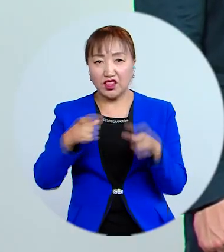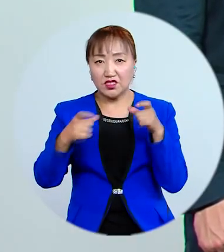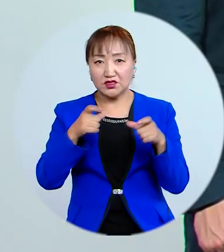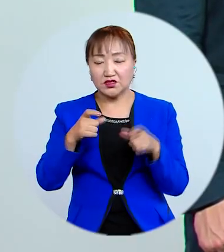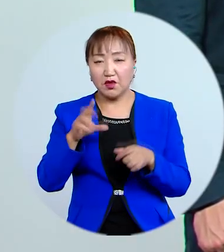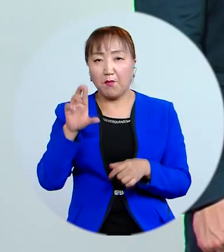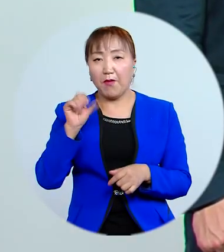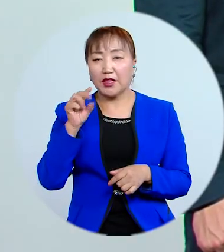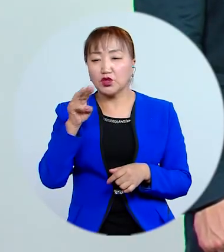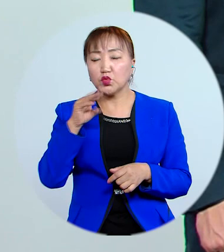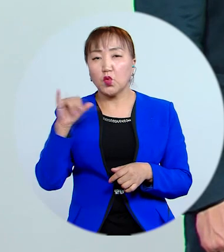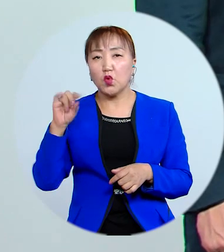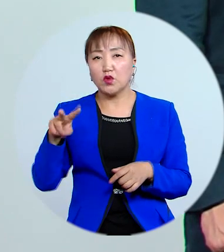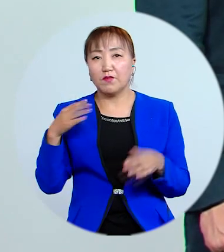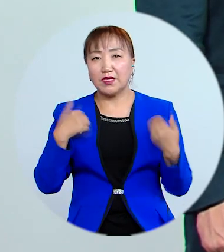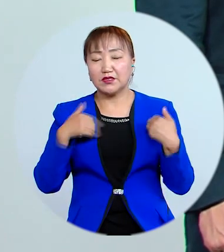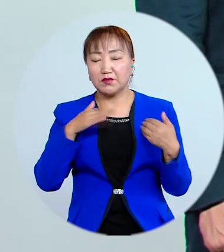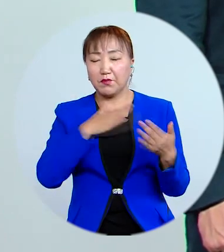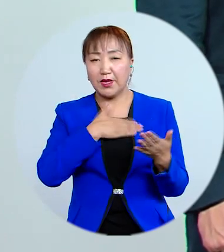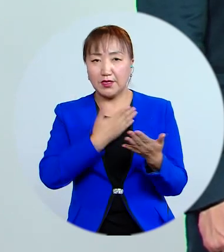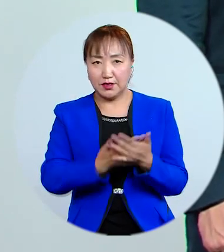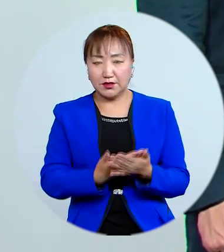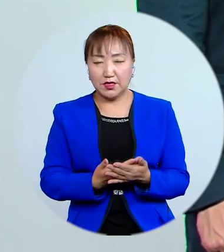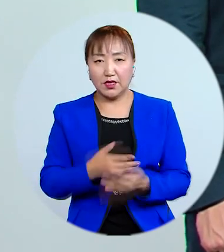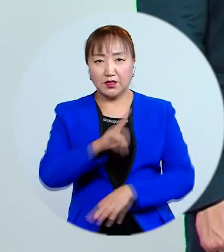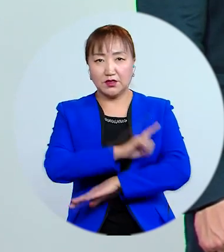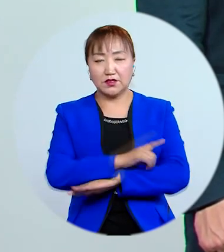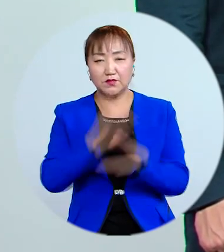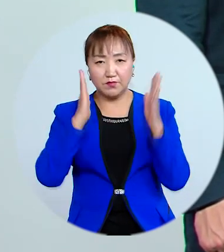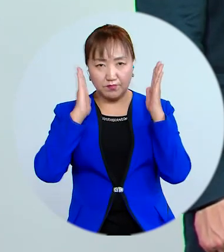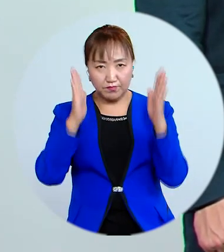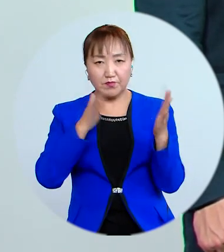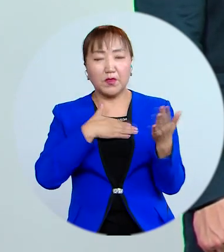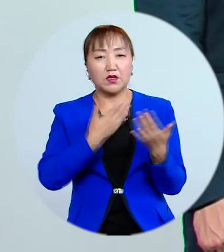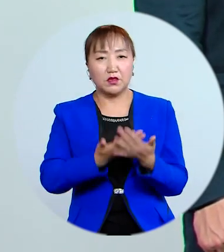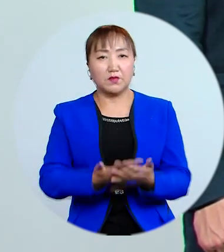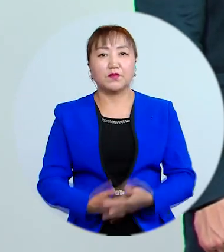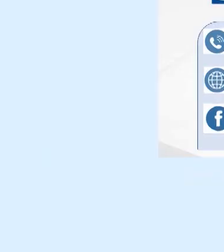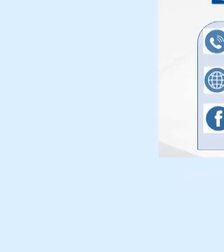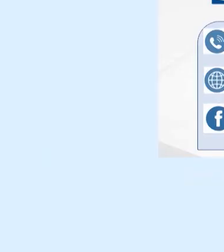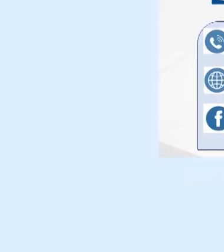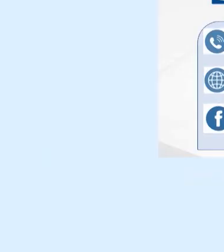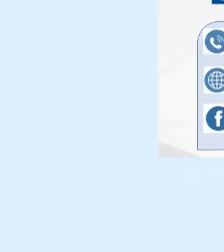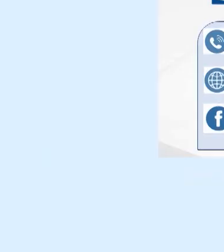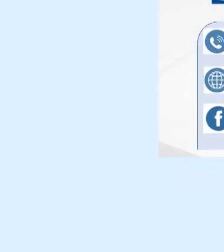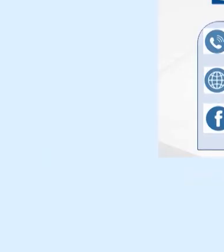төвийн эдийн засагч Бат Туулагшд баярлалаа. За баярлалаа. Өнөөдрийн хичээлд анхаарлаа хандуулсан та бүхэнд баярлалаа.